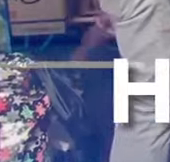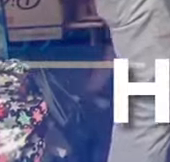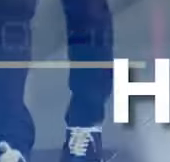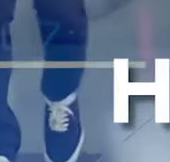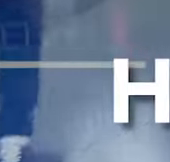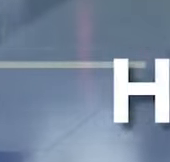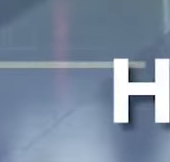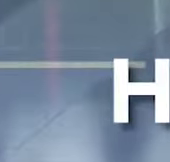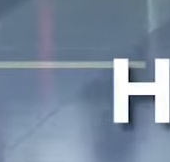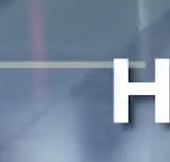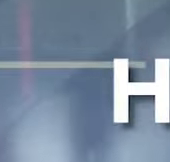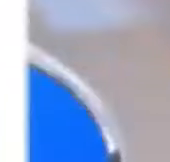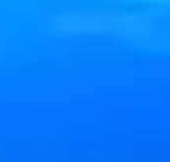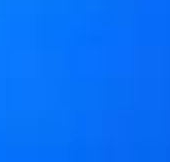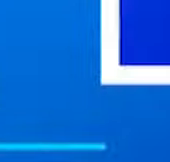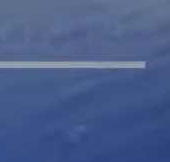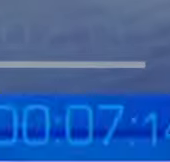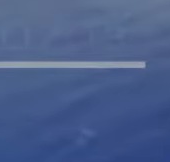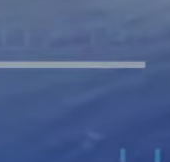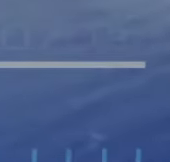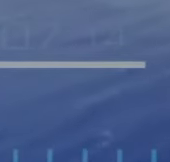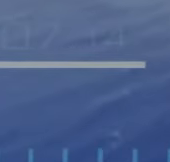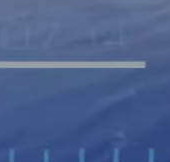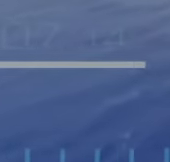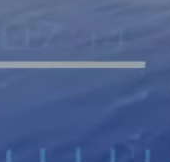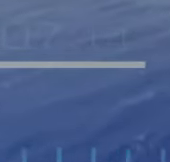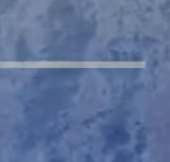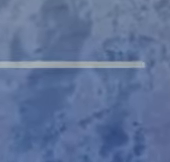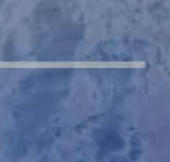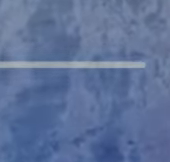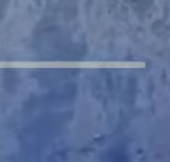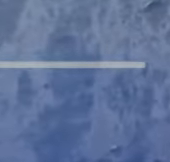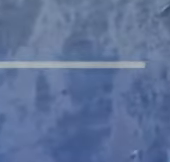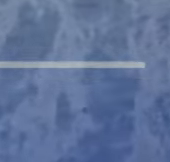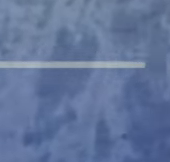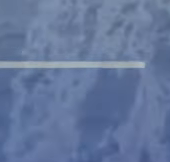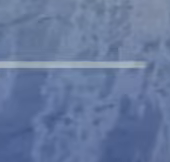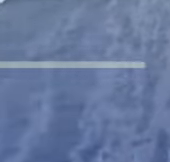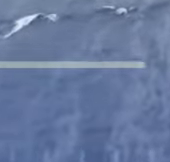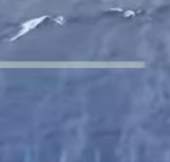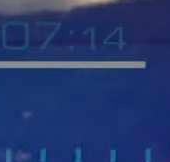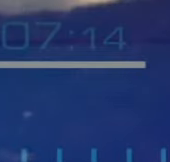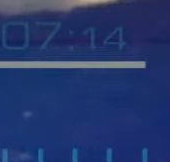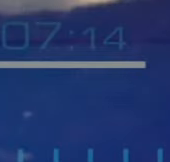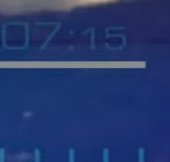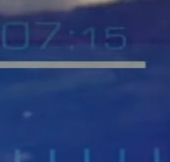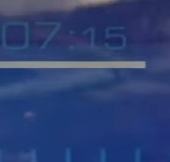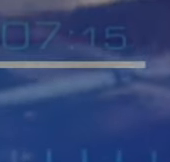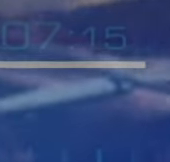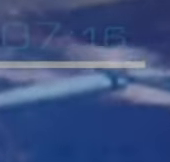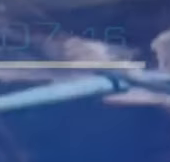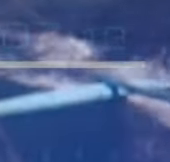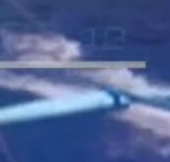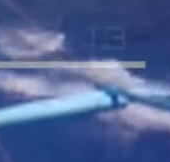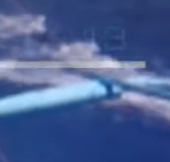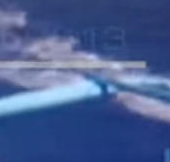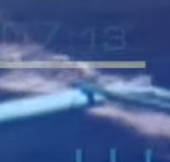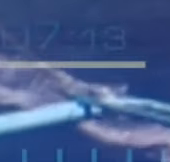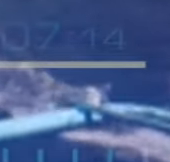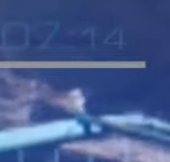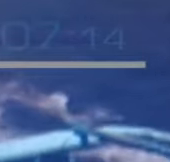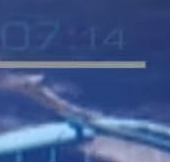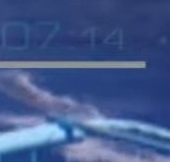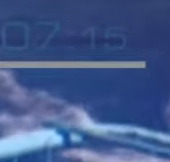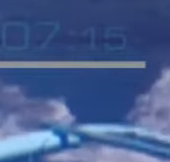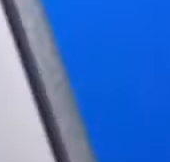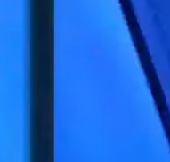at paliparan ngayong Lunes Santo. Oil spill mula sa lumubog na MT Princess Empress, posibleng umabot na sa